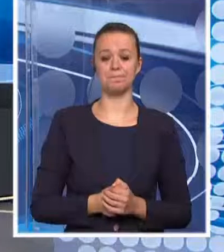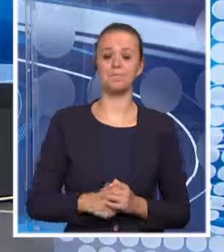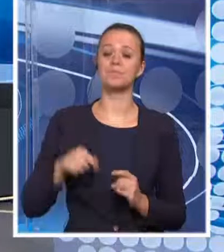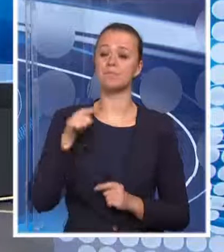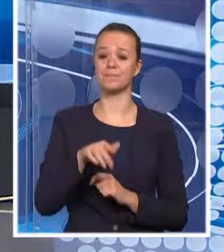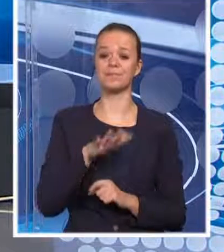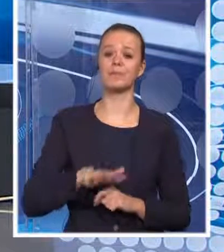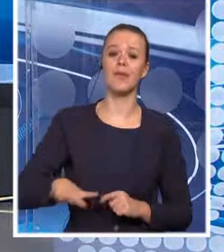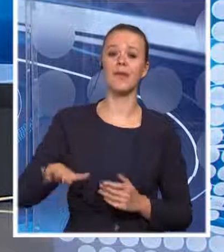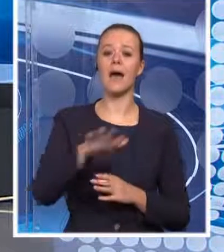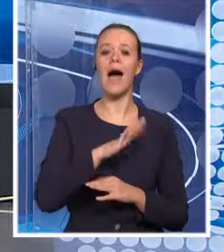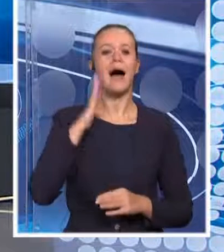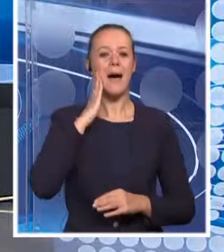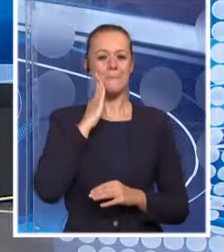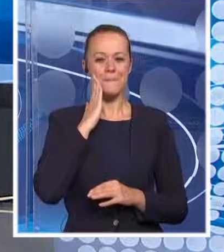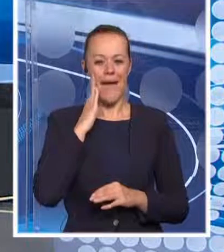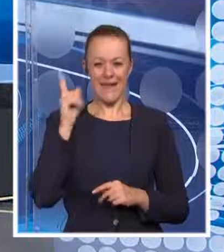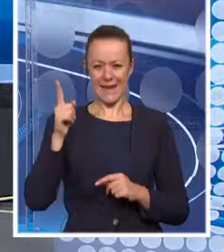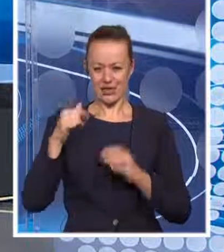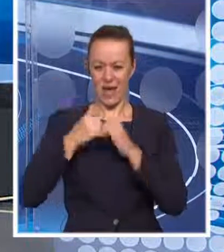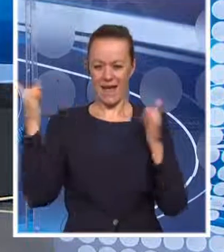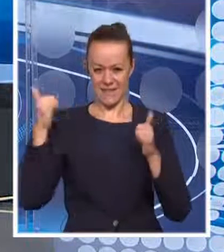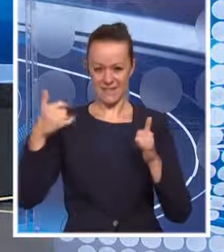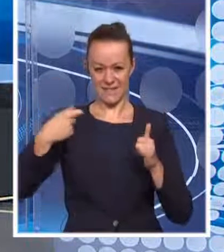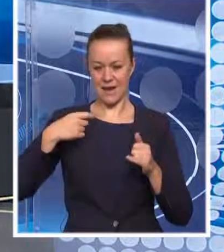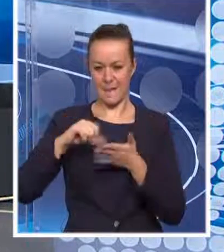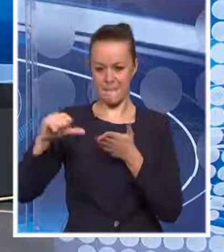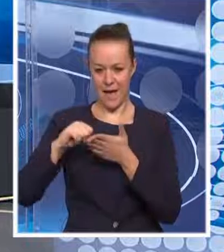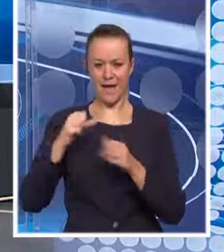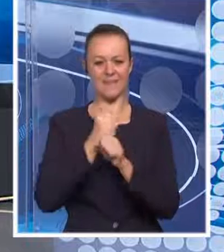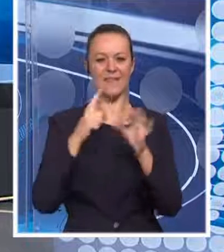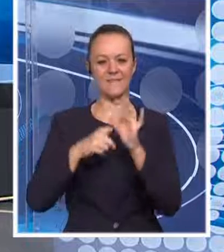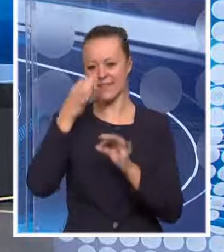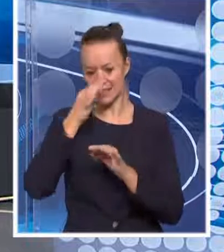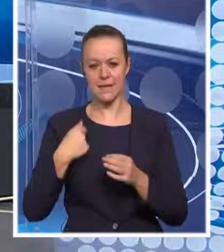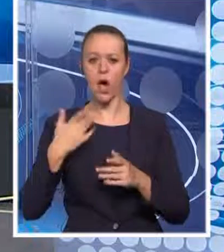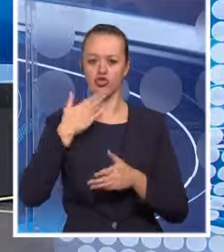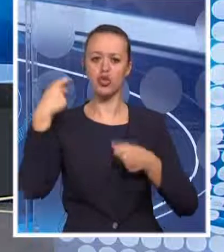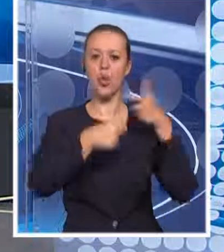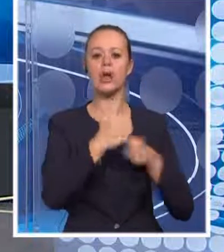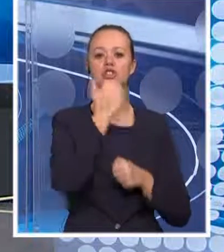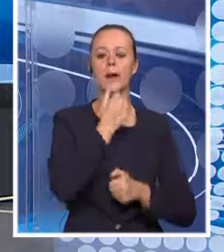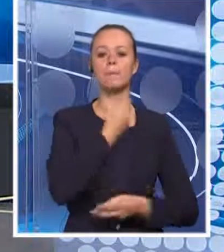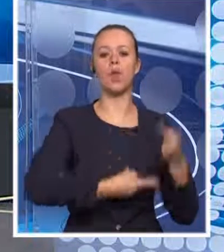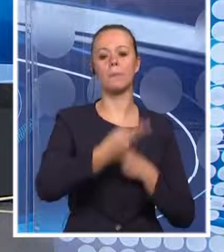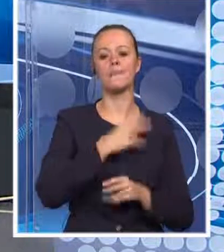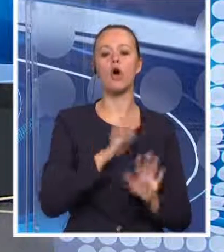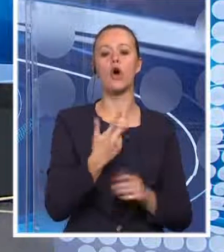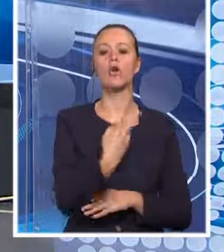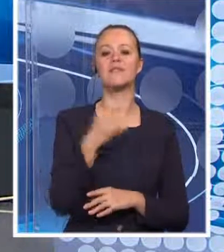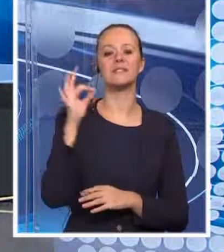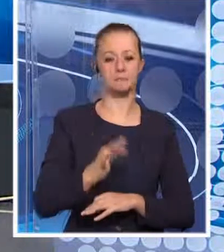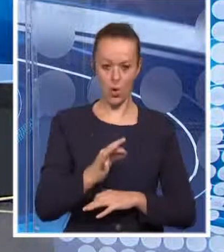Oblast u kojoj će Američka razvojna banka DFC ulagati je i poljoprivreda. Oko 20% stanovnika Srbije bavi